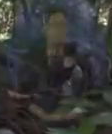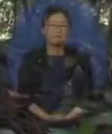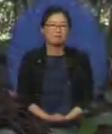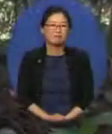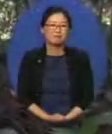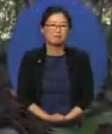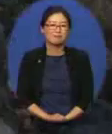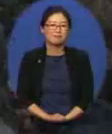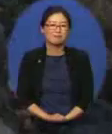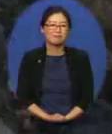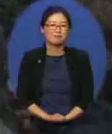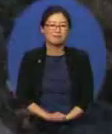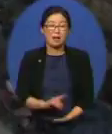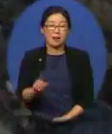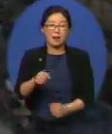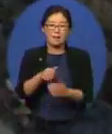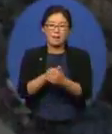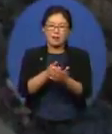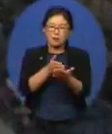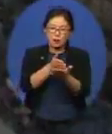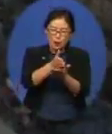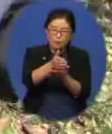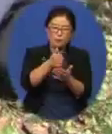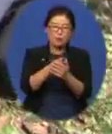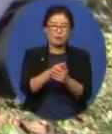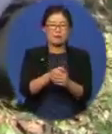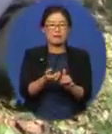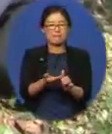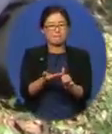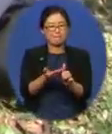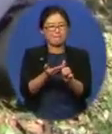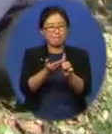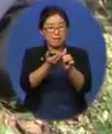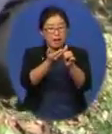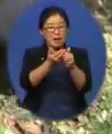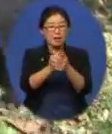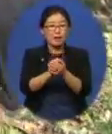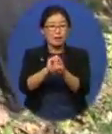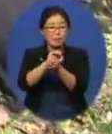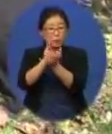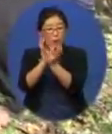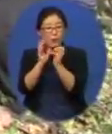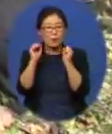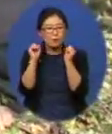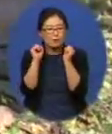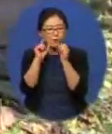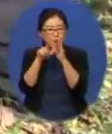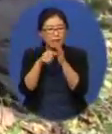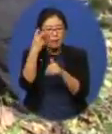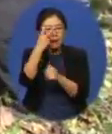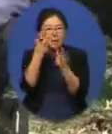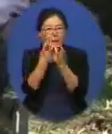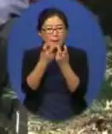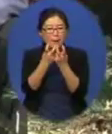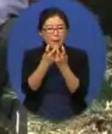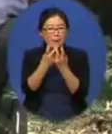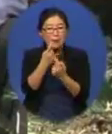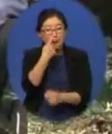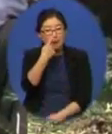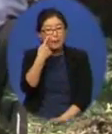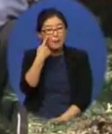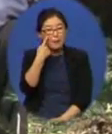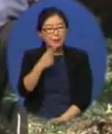전문가는 작품으로 소장하고 있는 야생화를 어떻게 월동시키는지 한수 배워보기로 했습니다. 네,